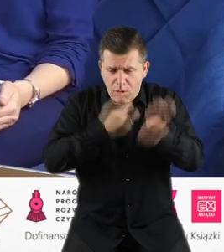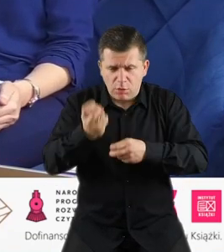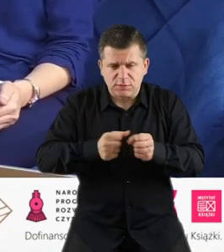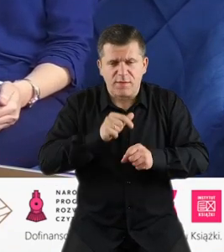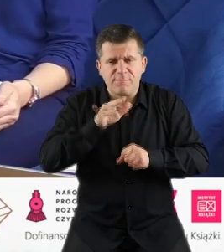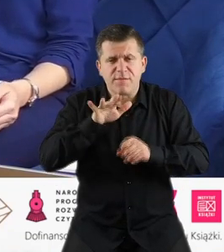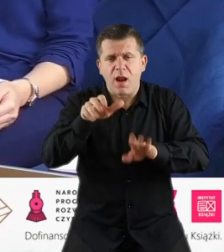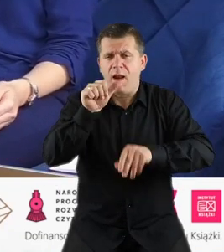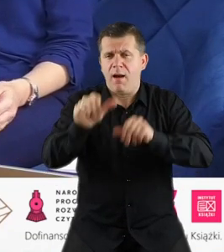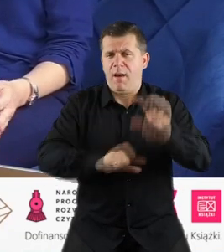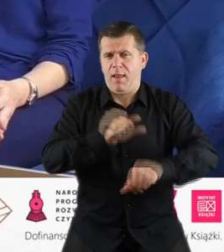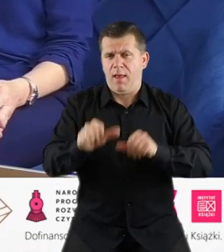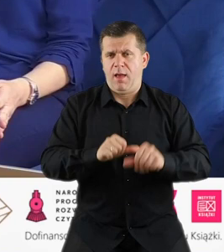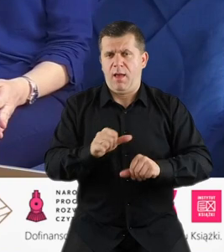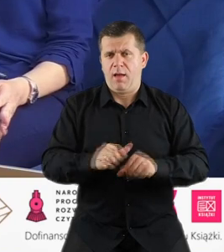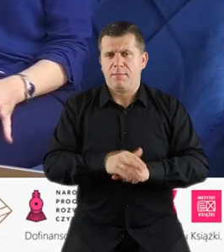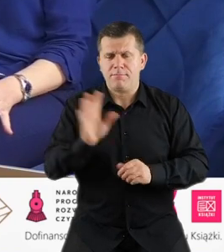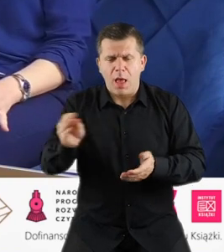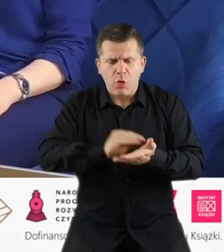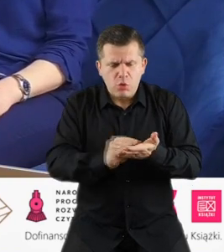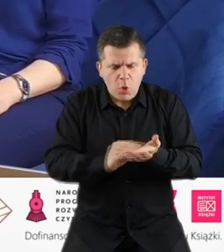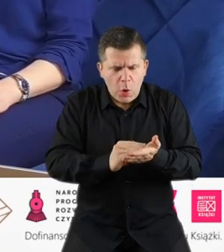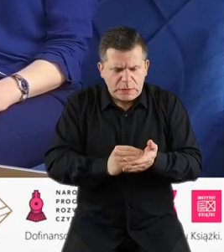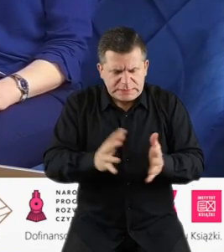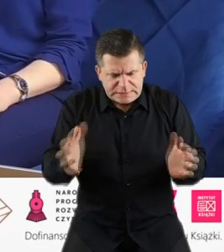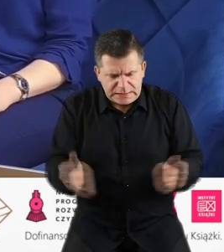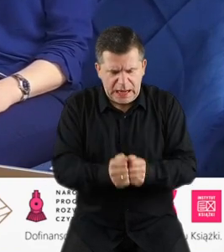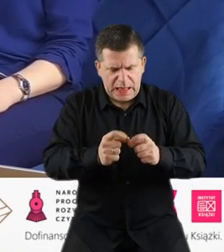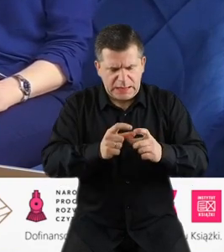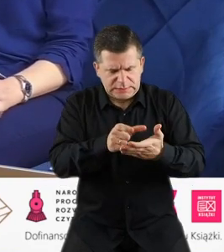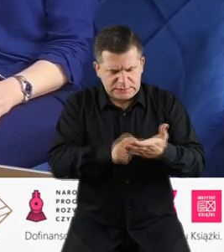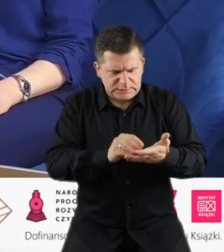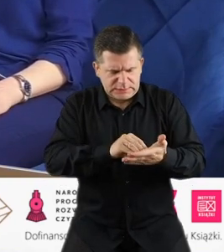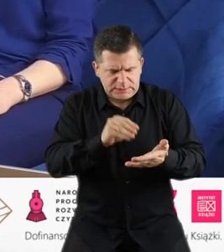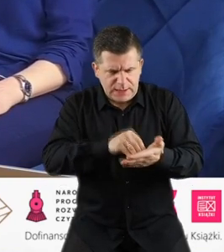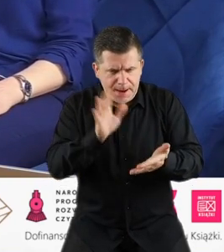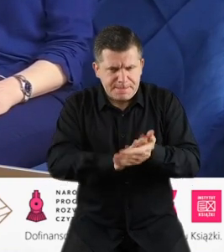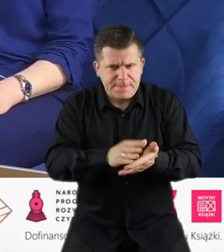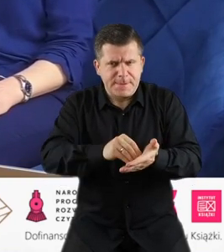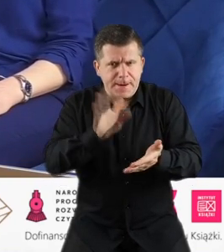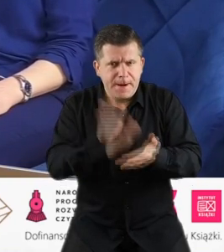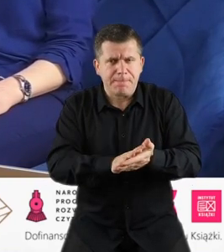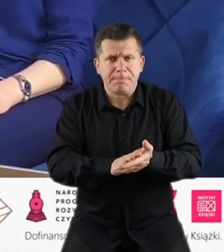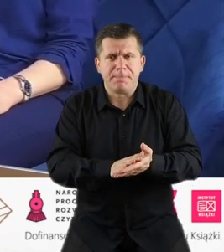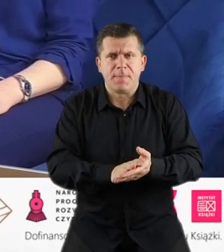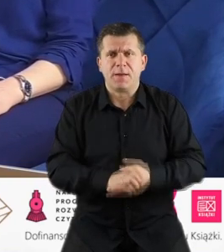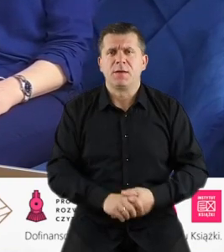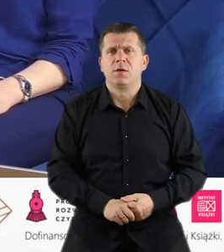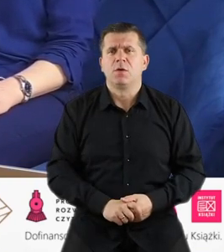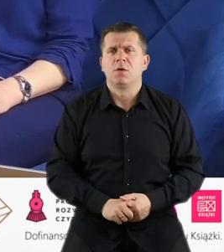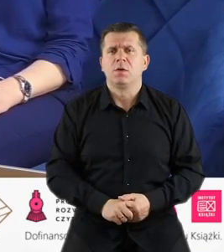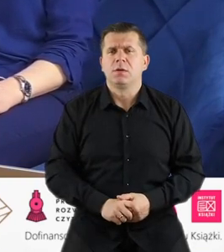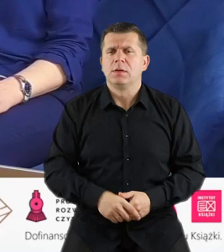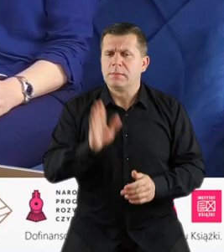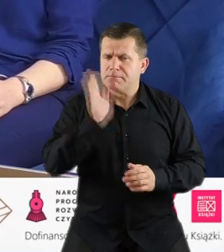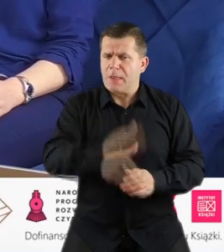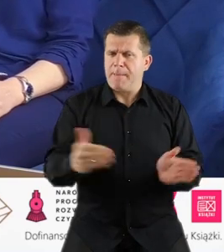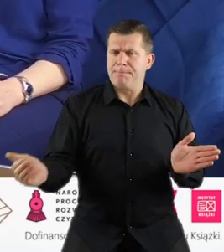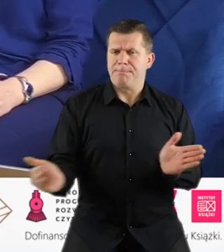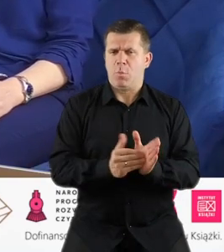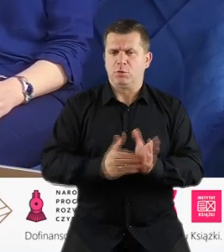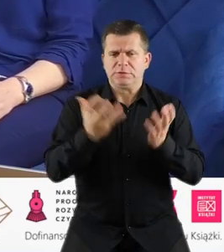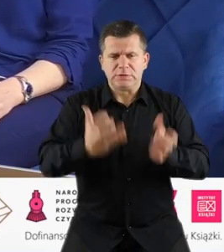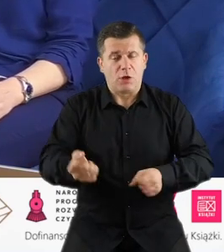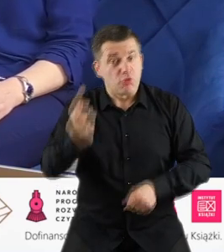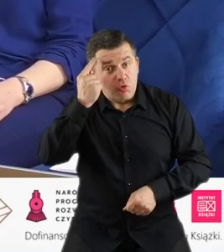wiele lat. Ma tam jakiś notes, gdzieś trafia w jego ręce z zapiskami, prawda? I za wszelką cenę ma taką